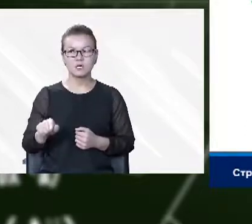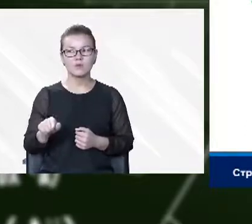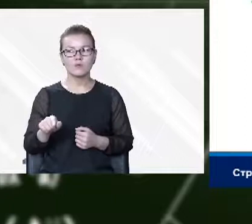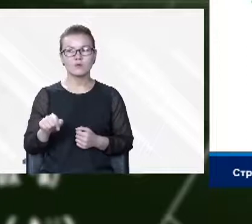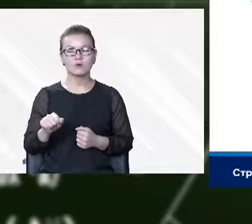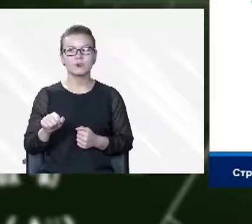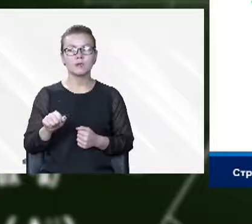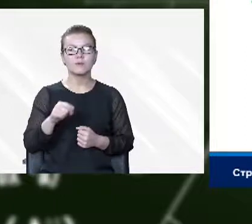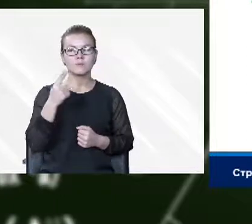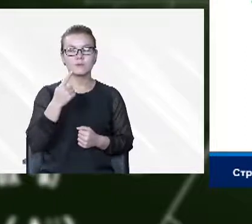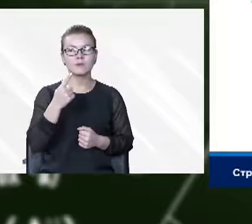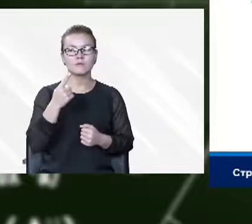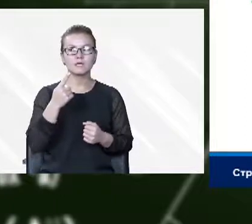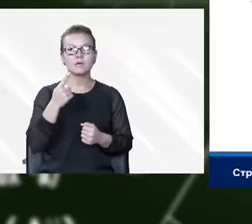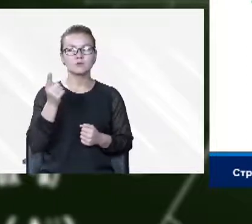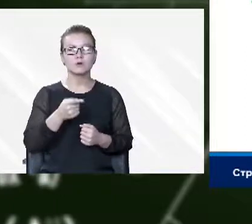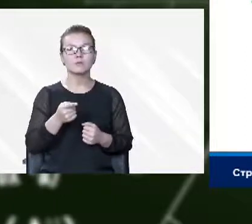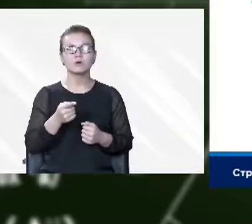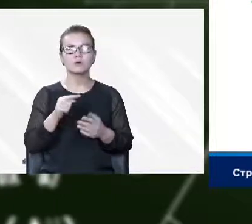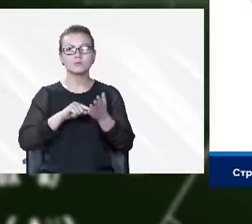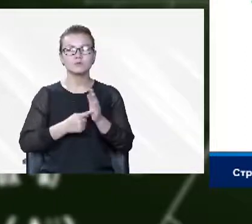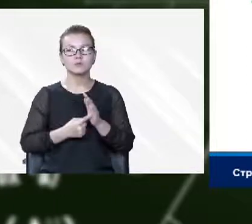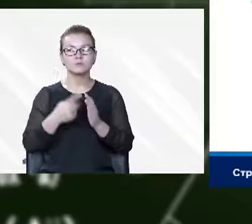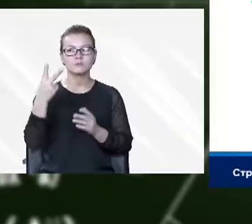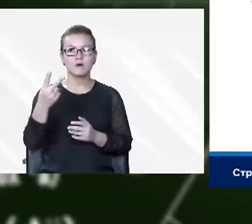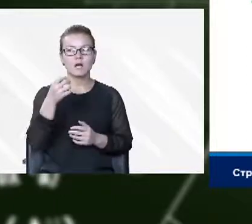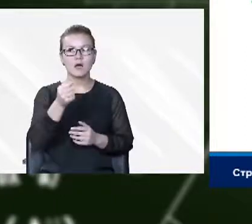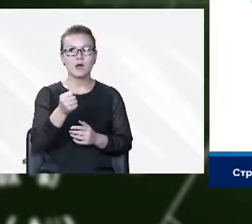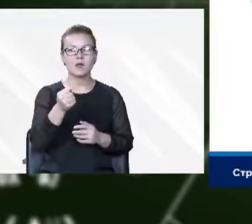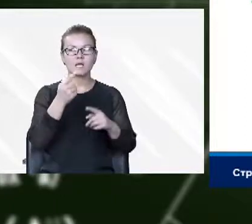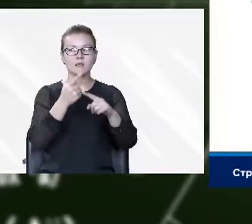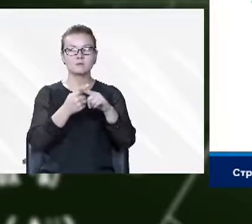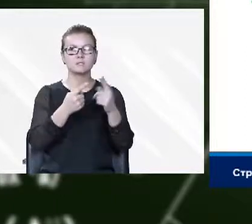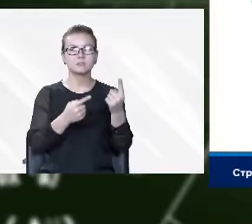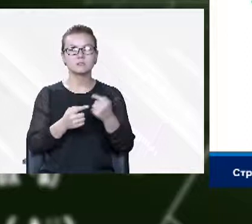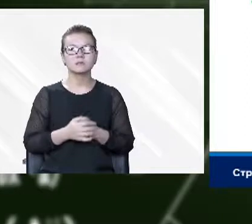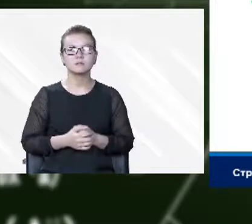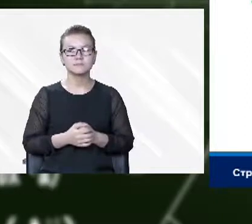первой дроби умножим на суммы 2а и единицы?